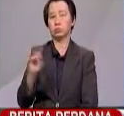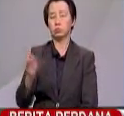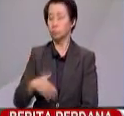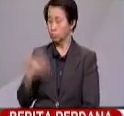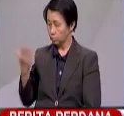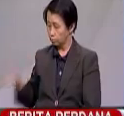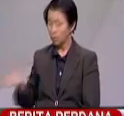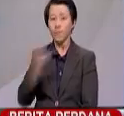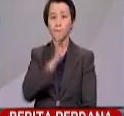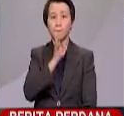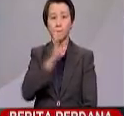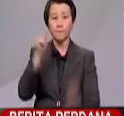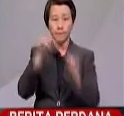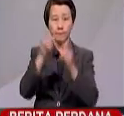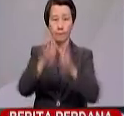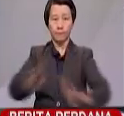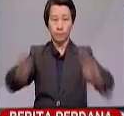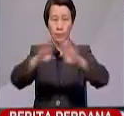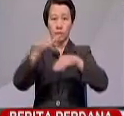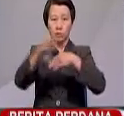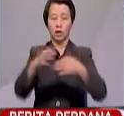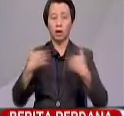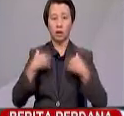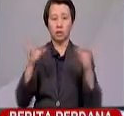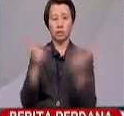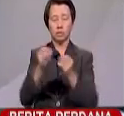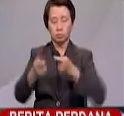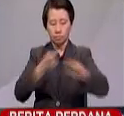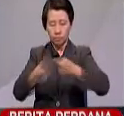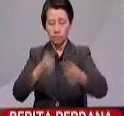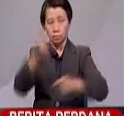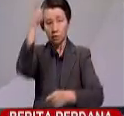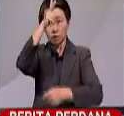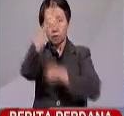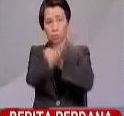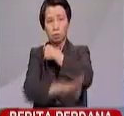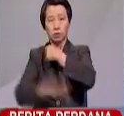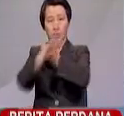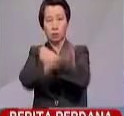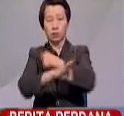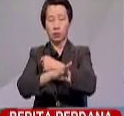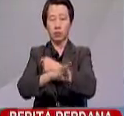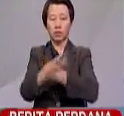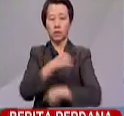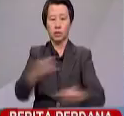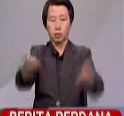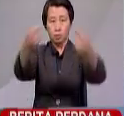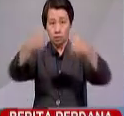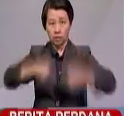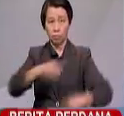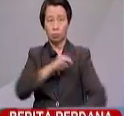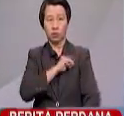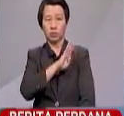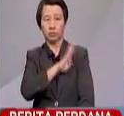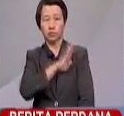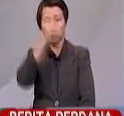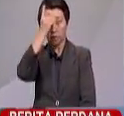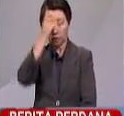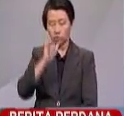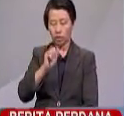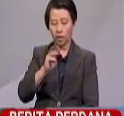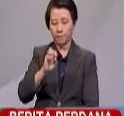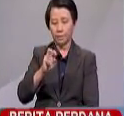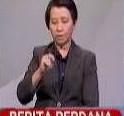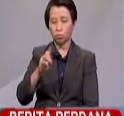Beliau berkata demikian kepada pemberita selepas Perhimpunan Pentadbiran Kerajaan Negeri Sembilan di Seremban. Hadir sama Menteri Besar Datuk Seri